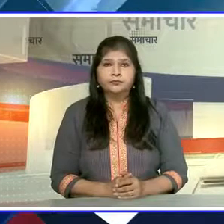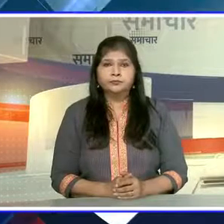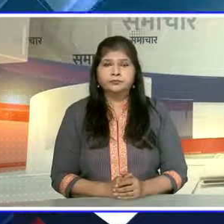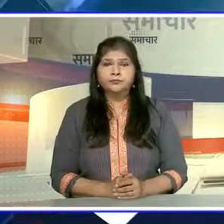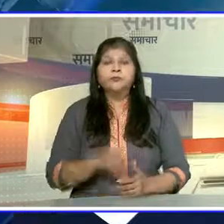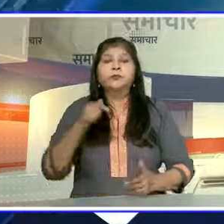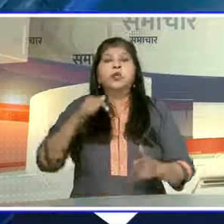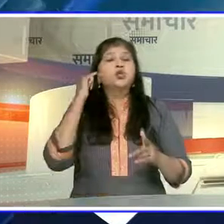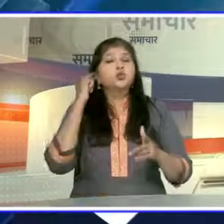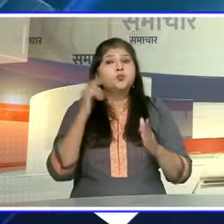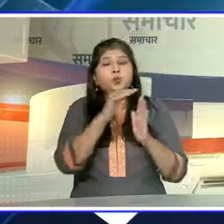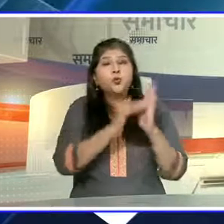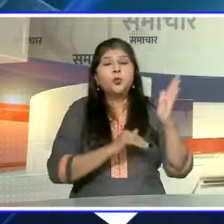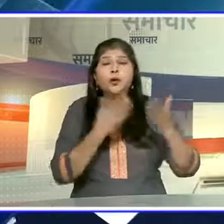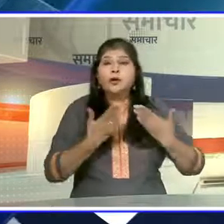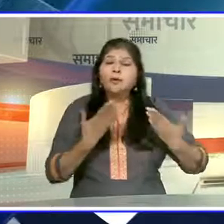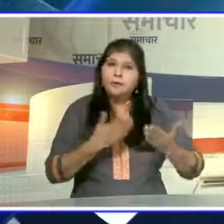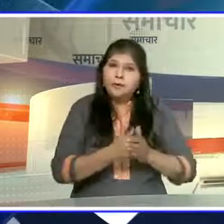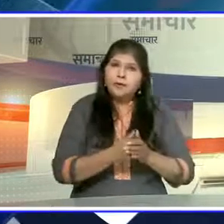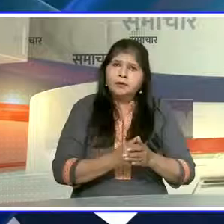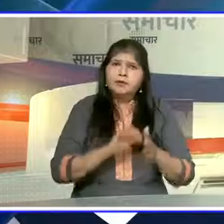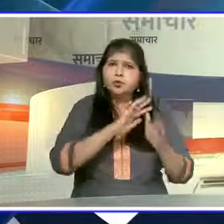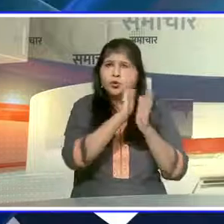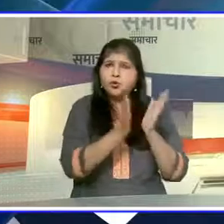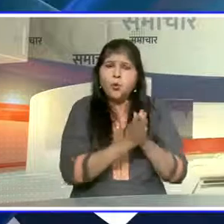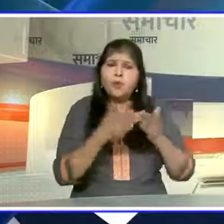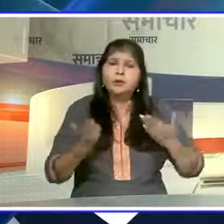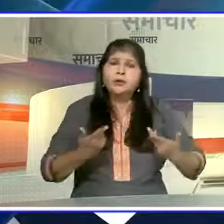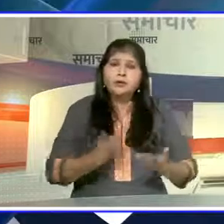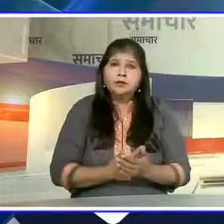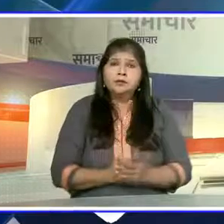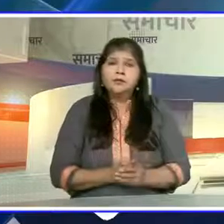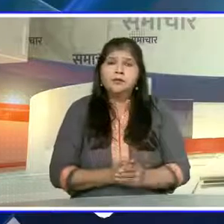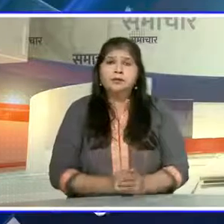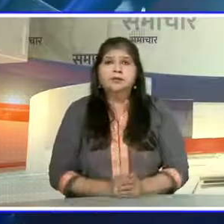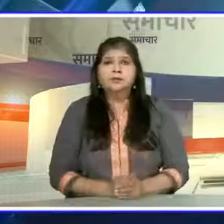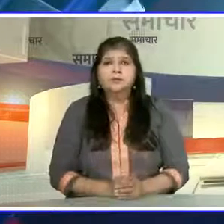है और इस योजना में कुल मिलाकर अ